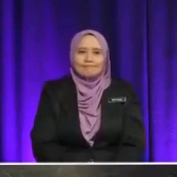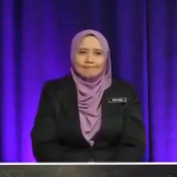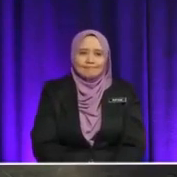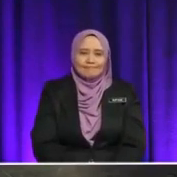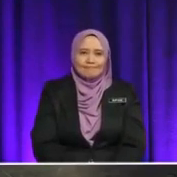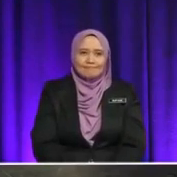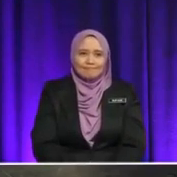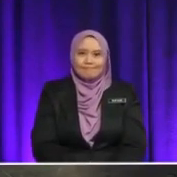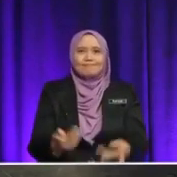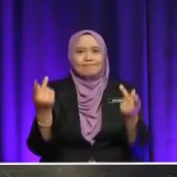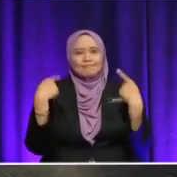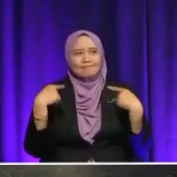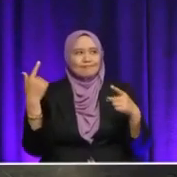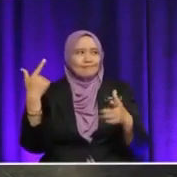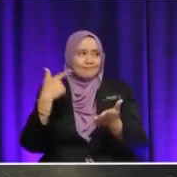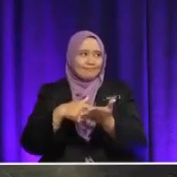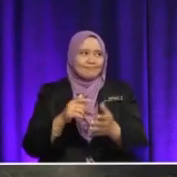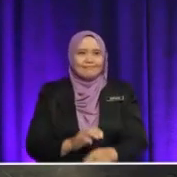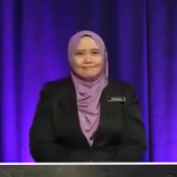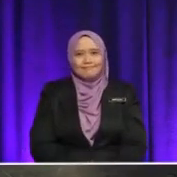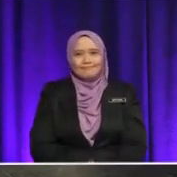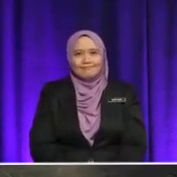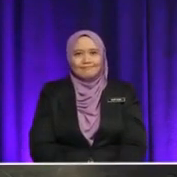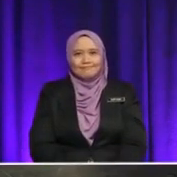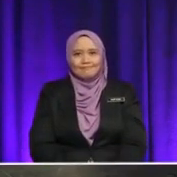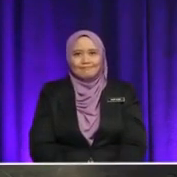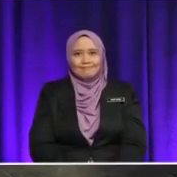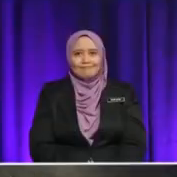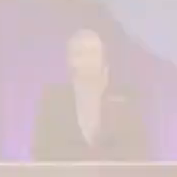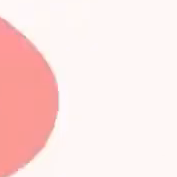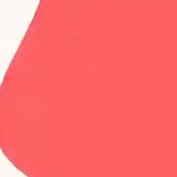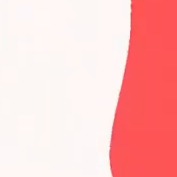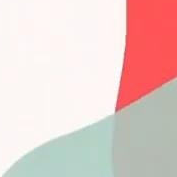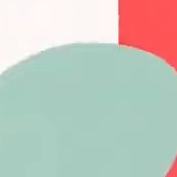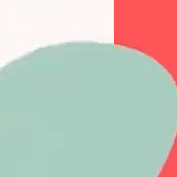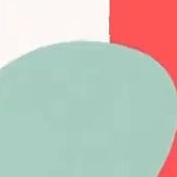kita kembali dalam Menengah Atas Hai